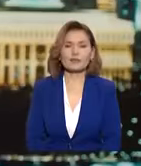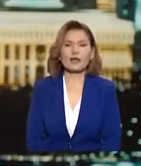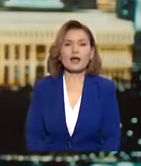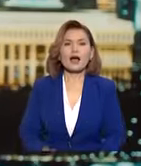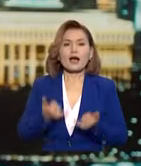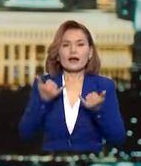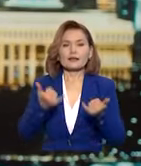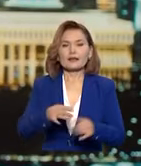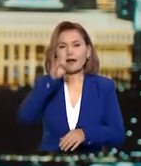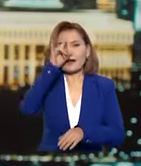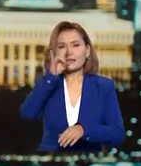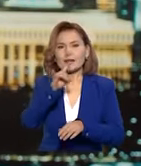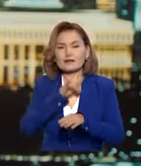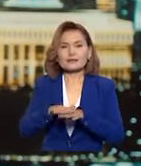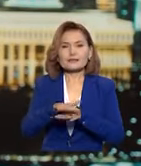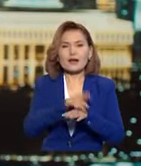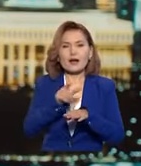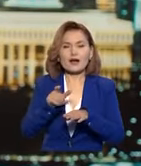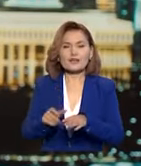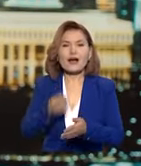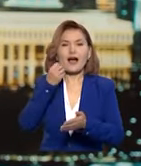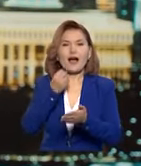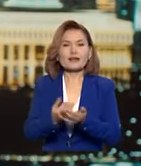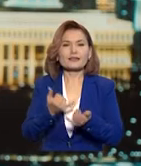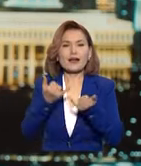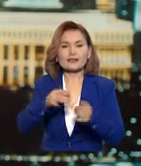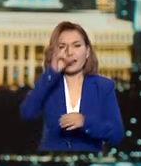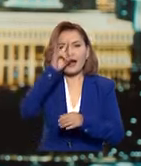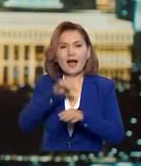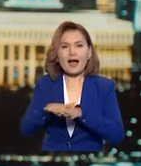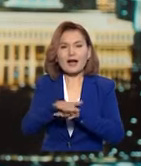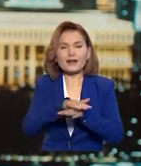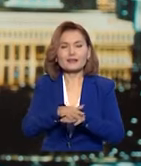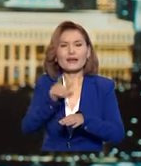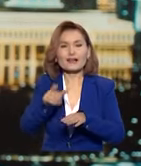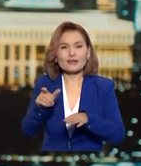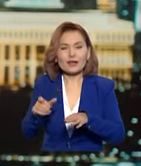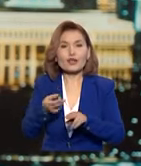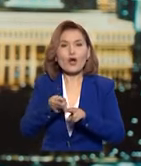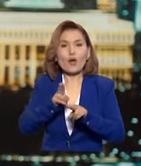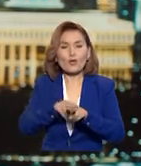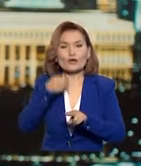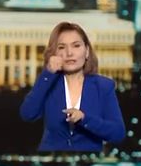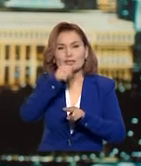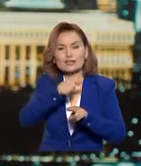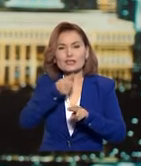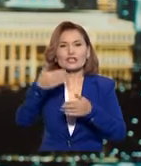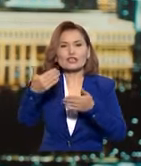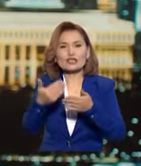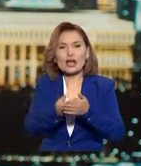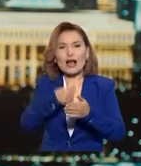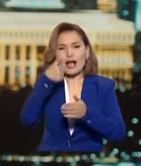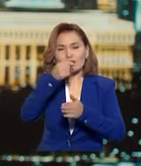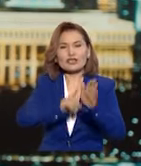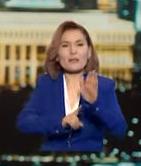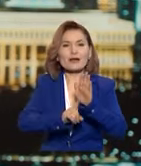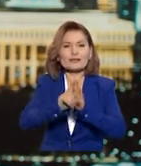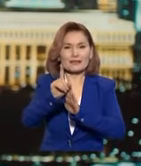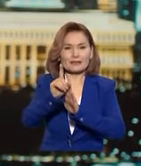қадірлі отандастар, ардақты ағайын, не егемендік жылнамасының тағы бір маңызды белесіне